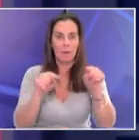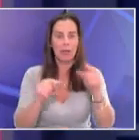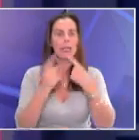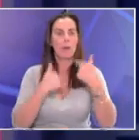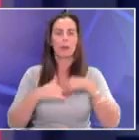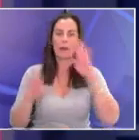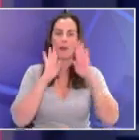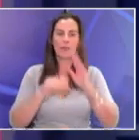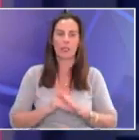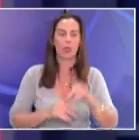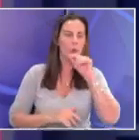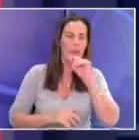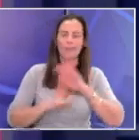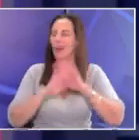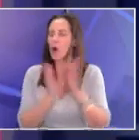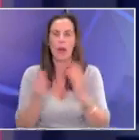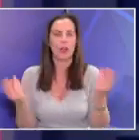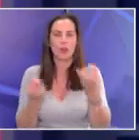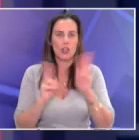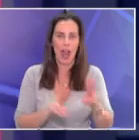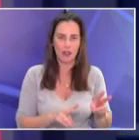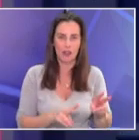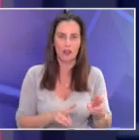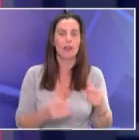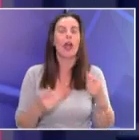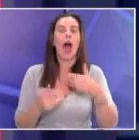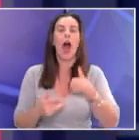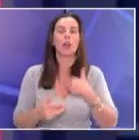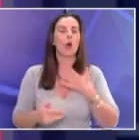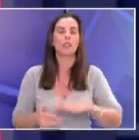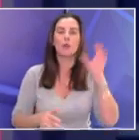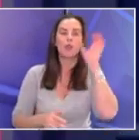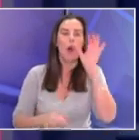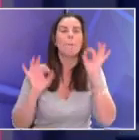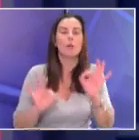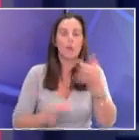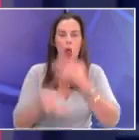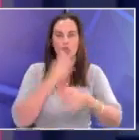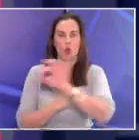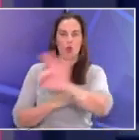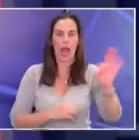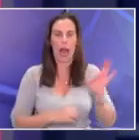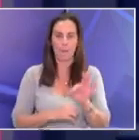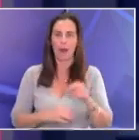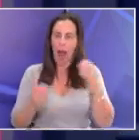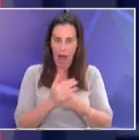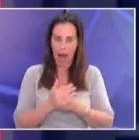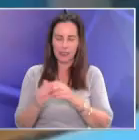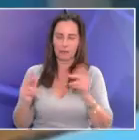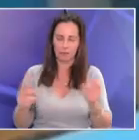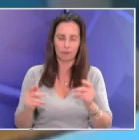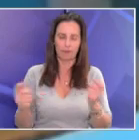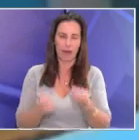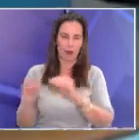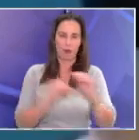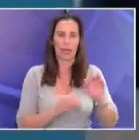דברו איתי בפייסבוק, טוויטר, כל אפשרי. לקראתכן אנחנו רוצים לשמוע בדיוק מה השאלות שלכם. עד אז מעברון